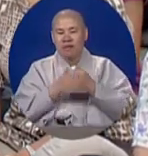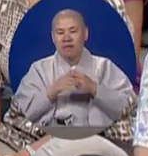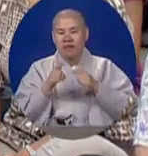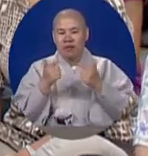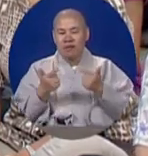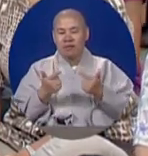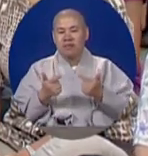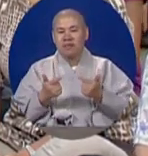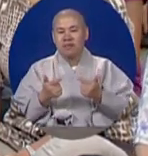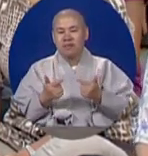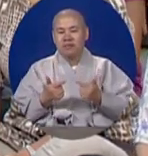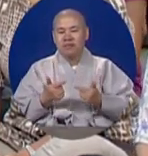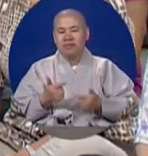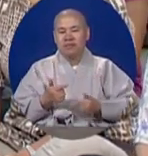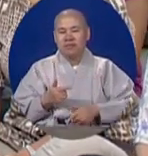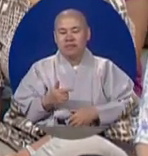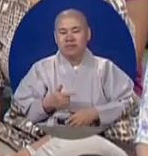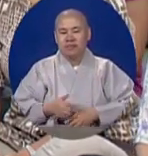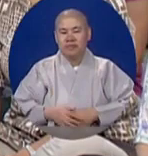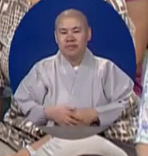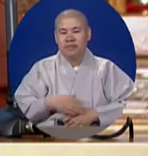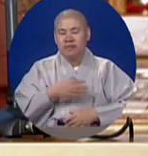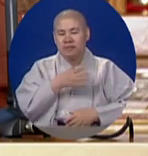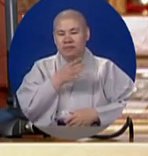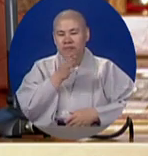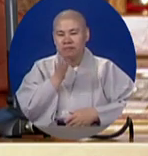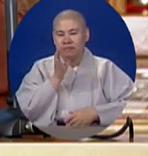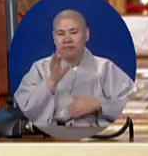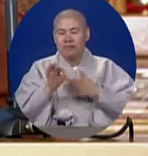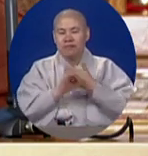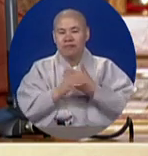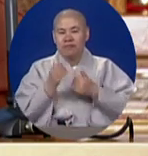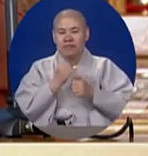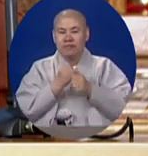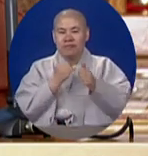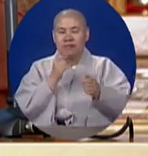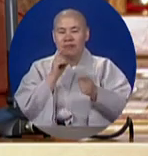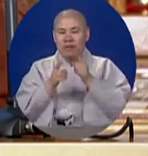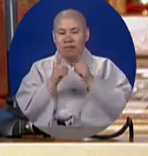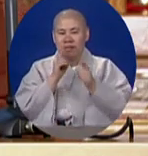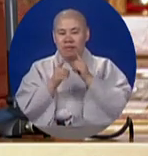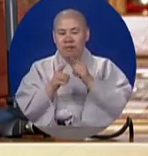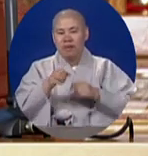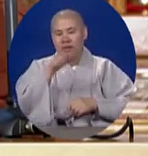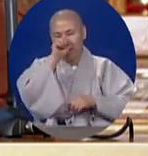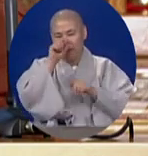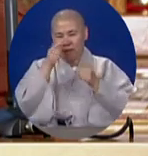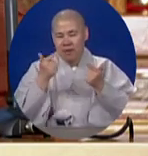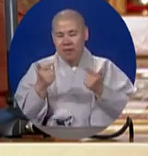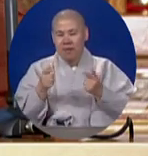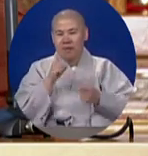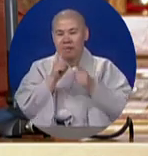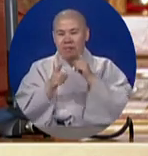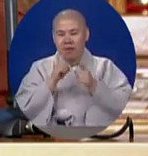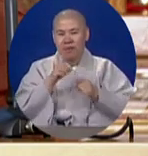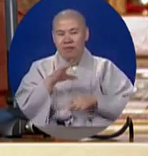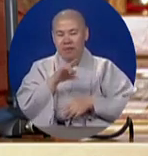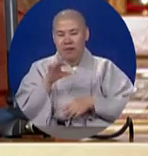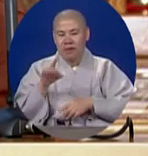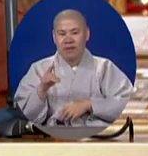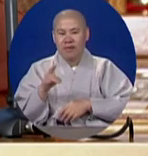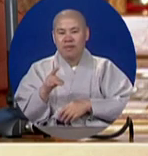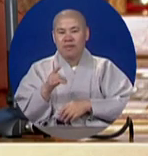그러다가 보니까 이제 연세가 들면 이제 남편 이야기를 안 좋은 소리도 하더라고요. 그래서 그때